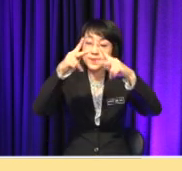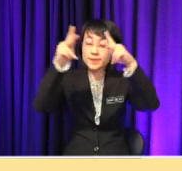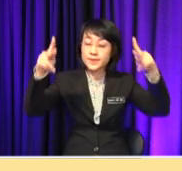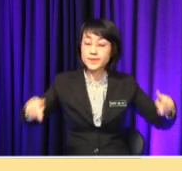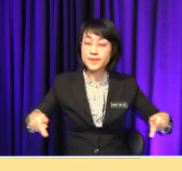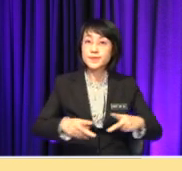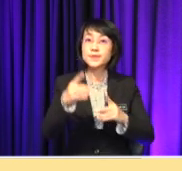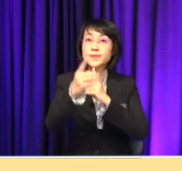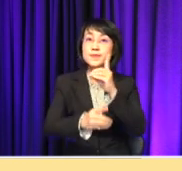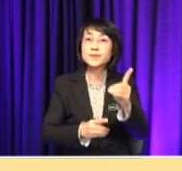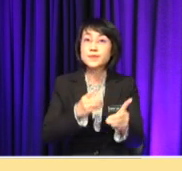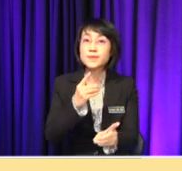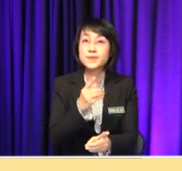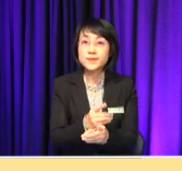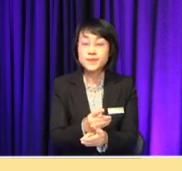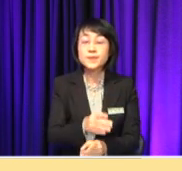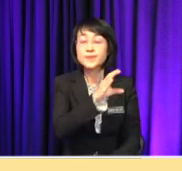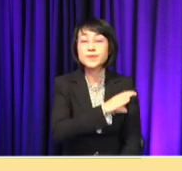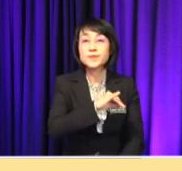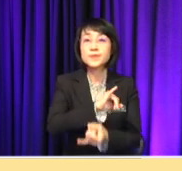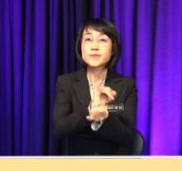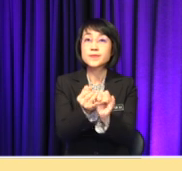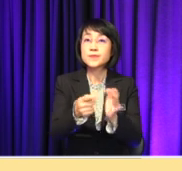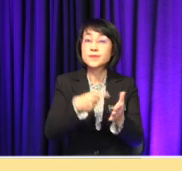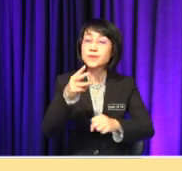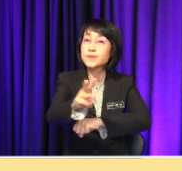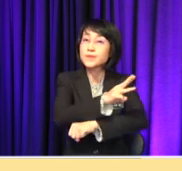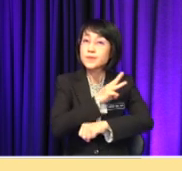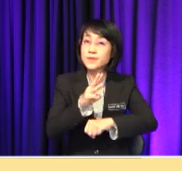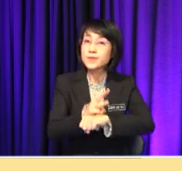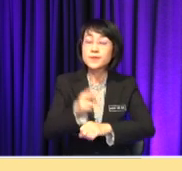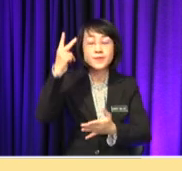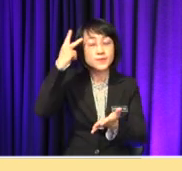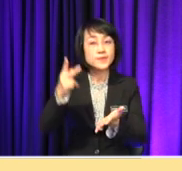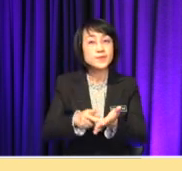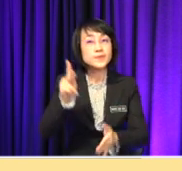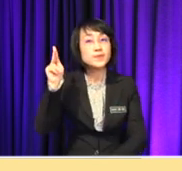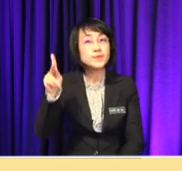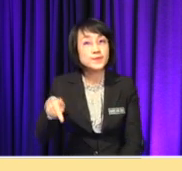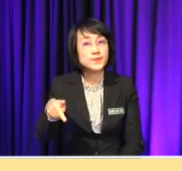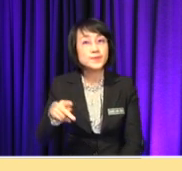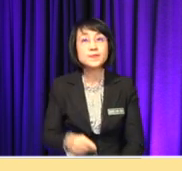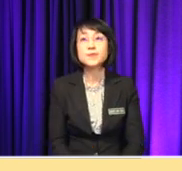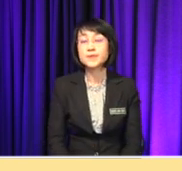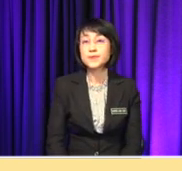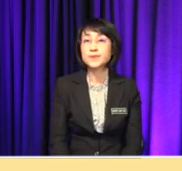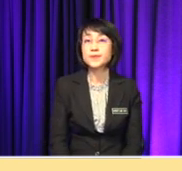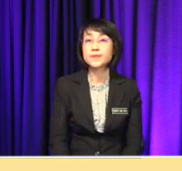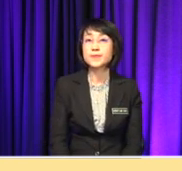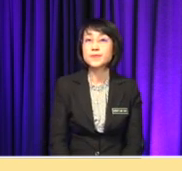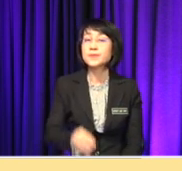adalah ciri iklim suatu kawasan jadi kadang-kadang pastilah Saya tidak lebih lanjut